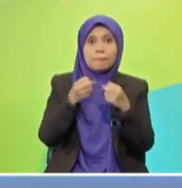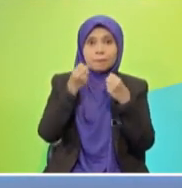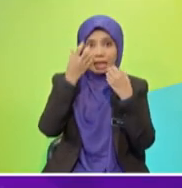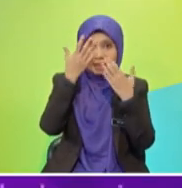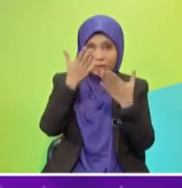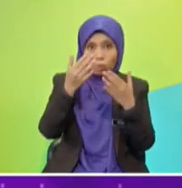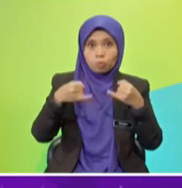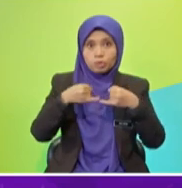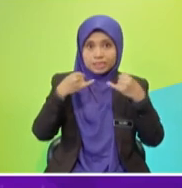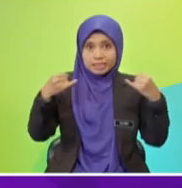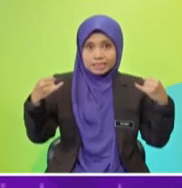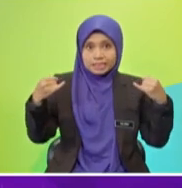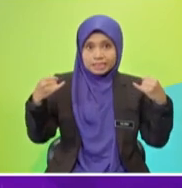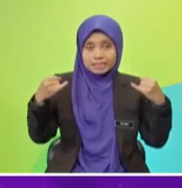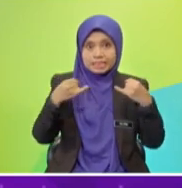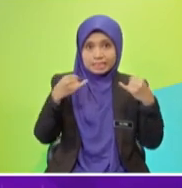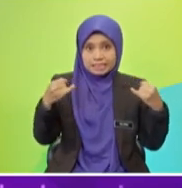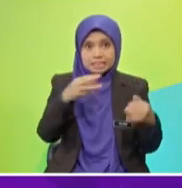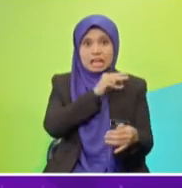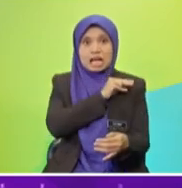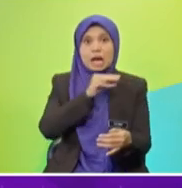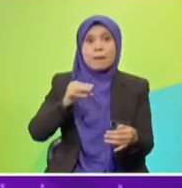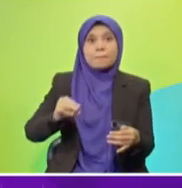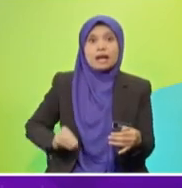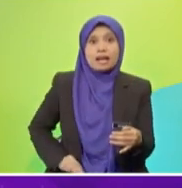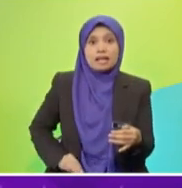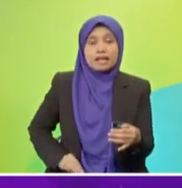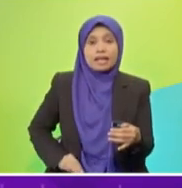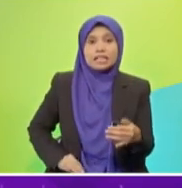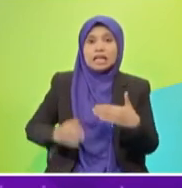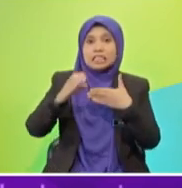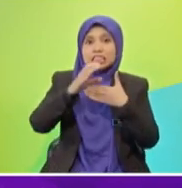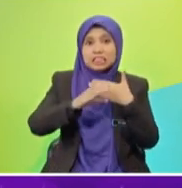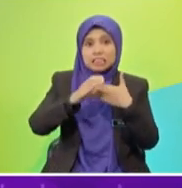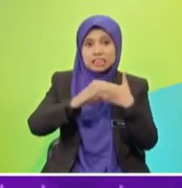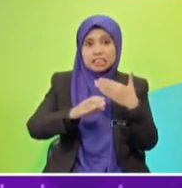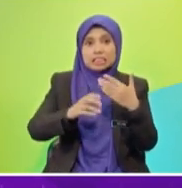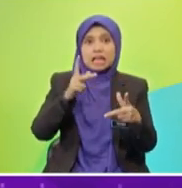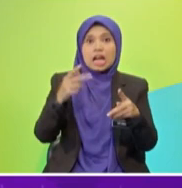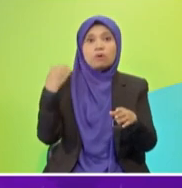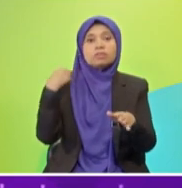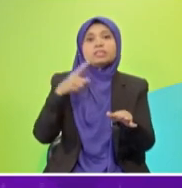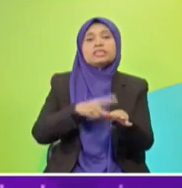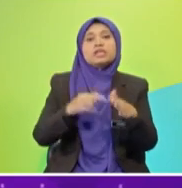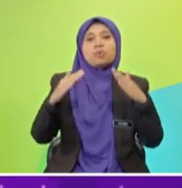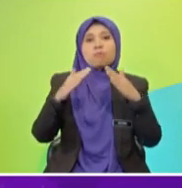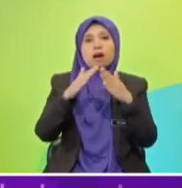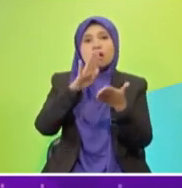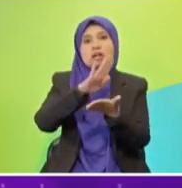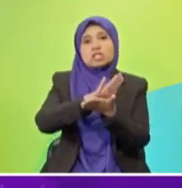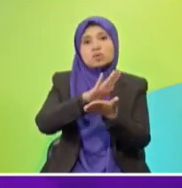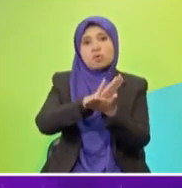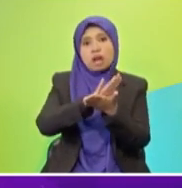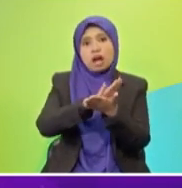jenis kemalangan dan kecederaan yang boleh berlaku ketika berada di rumah sekolah dan tempat